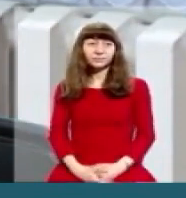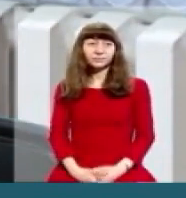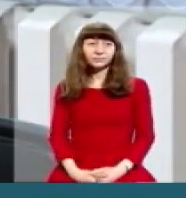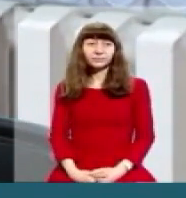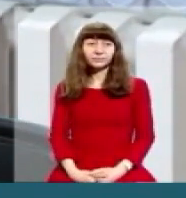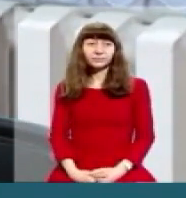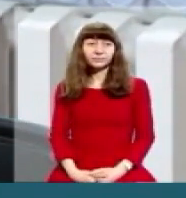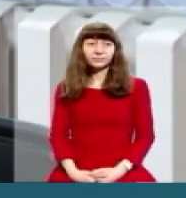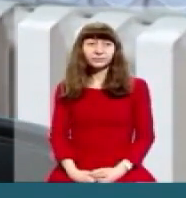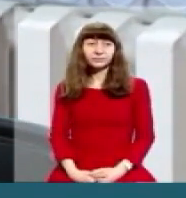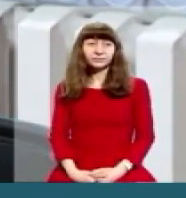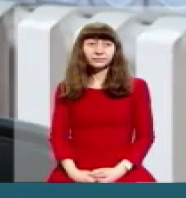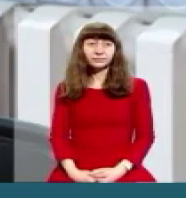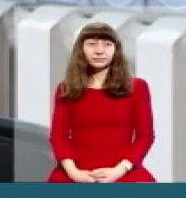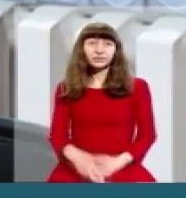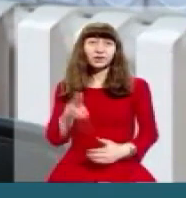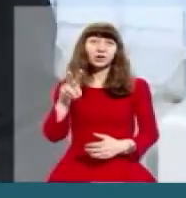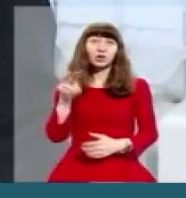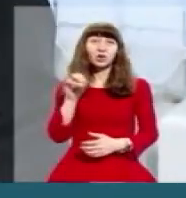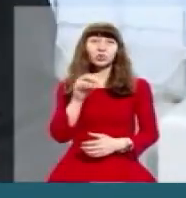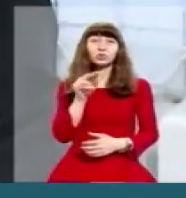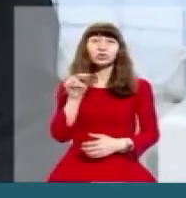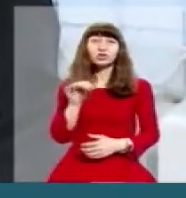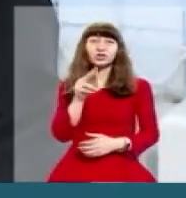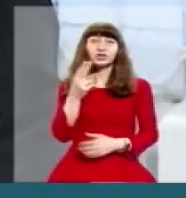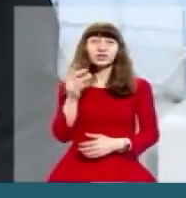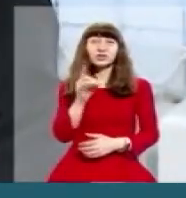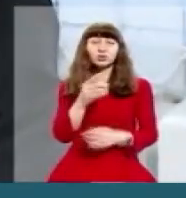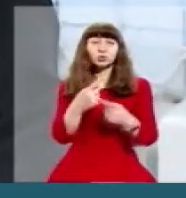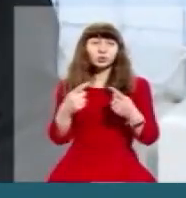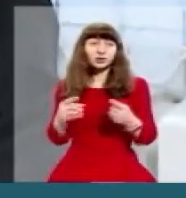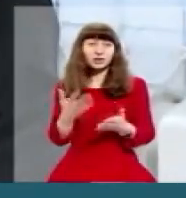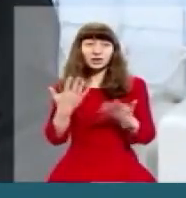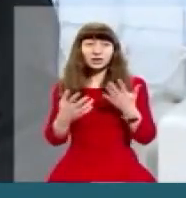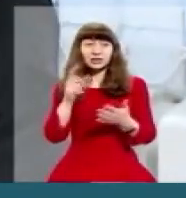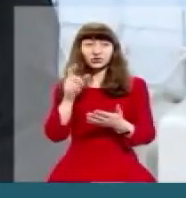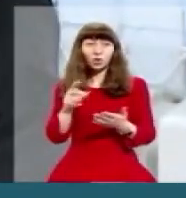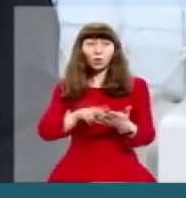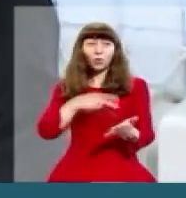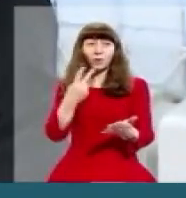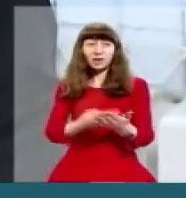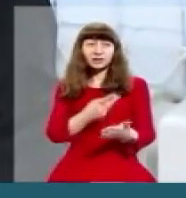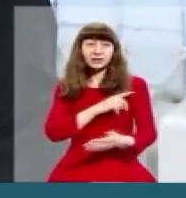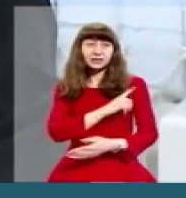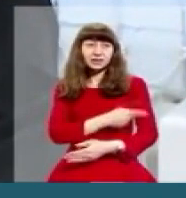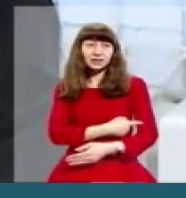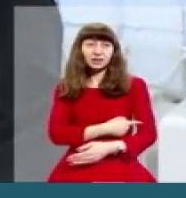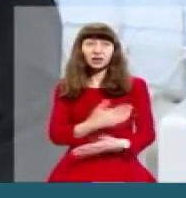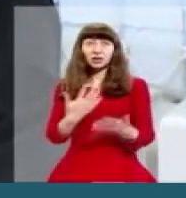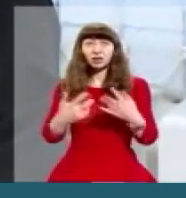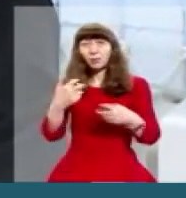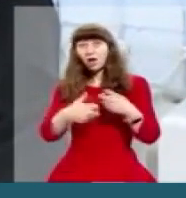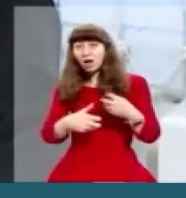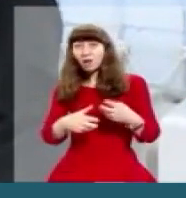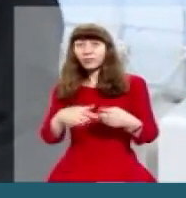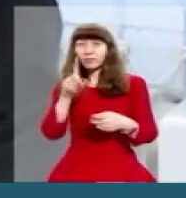перелом бедренной кости, переломы ключицы и остальное. Все касается отдельной травмы, но если человек упал и упал крепко, если он повредил позвоночник,